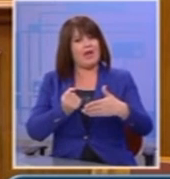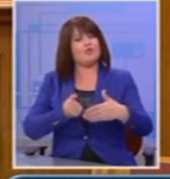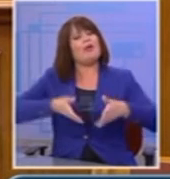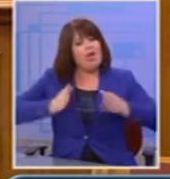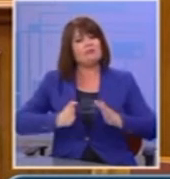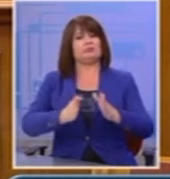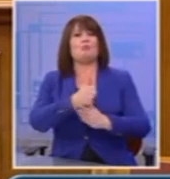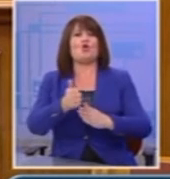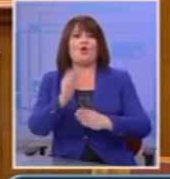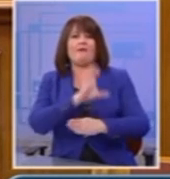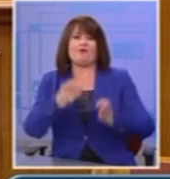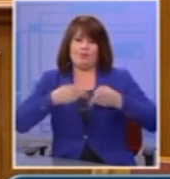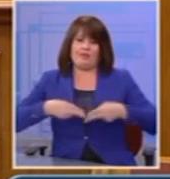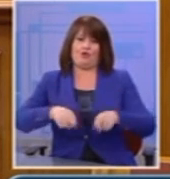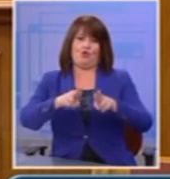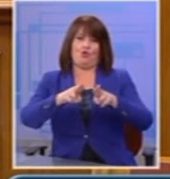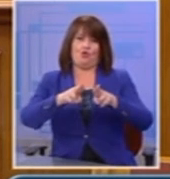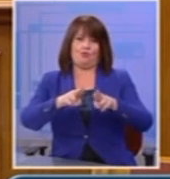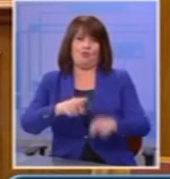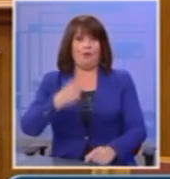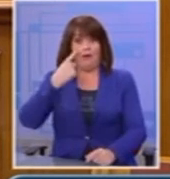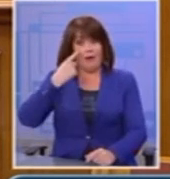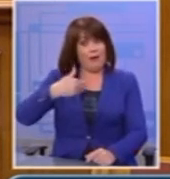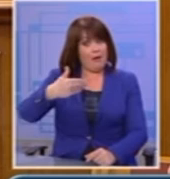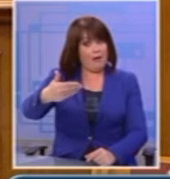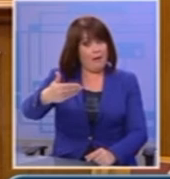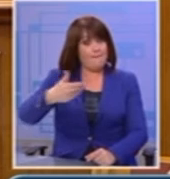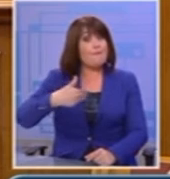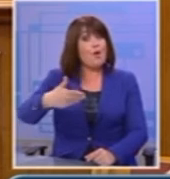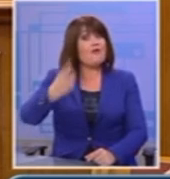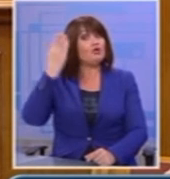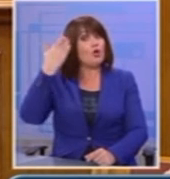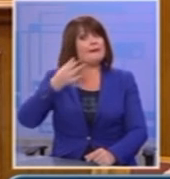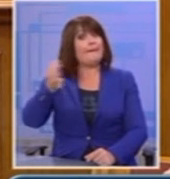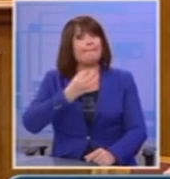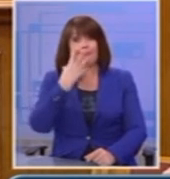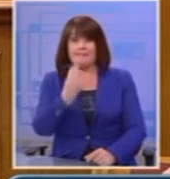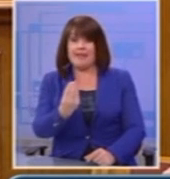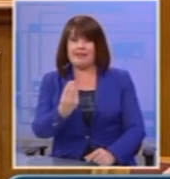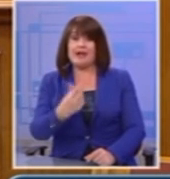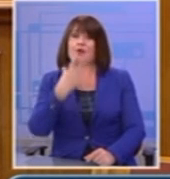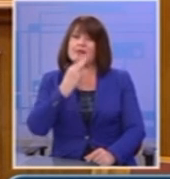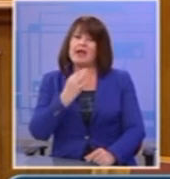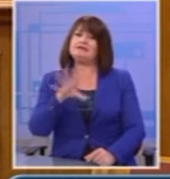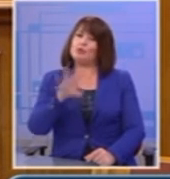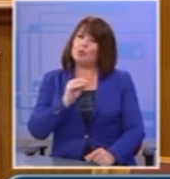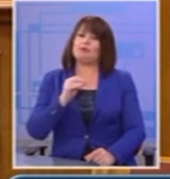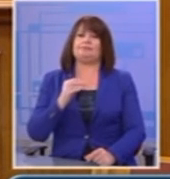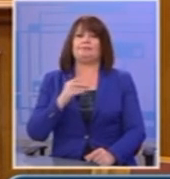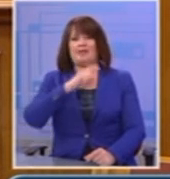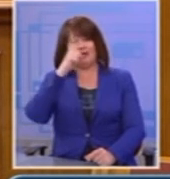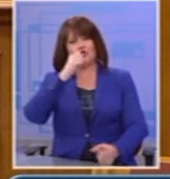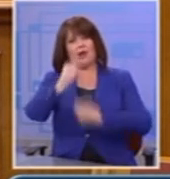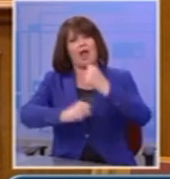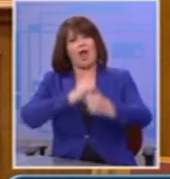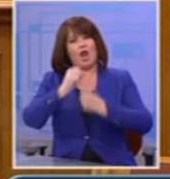μας. Αυτή η διορατική ομιλία αποτελεί για μας οδηγό όλα αυτά τα δύσκολα